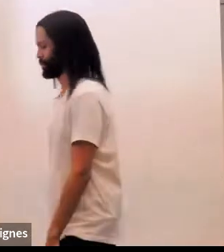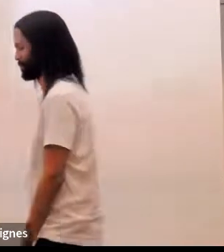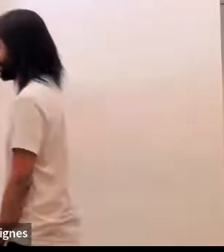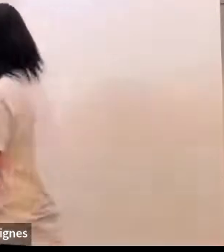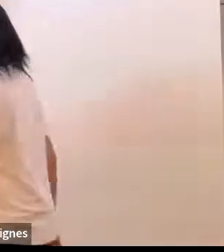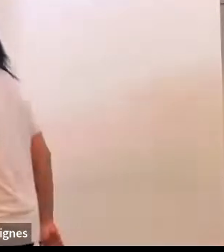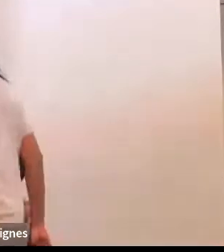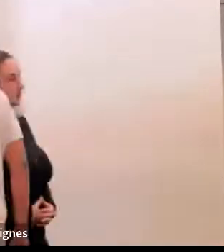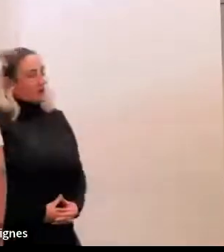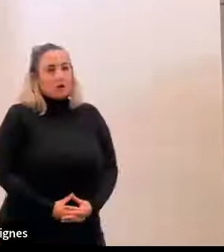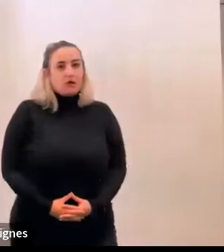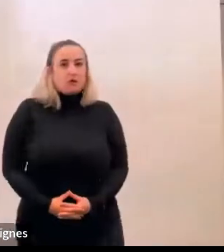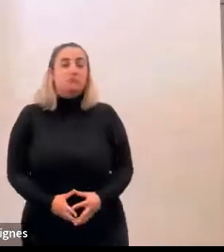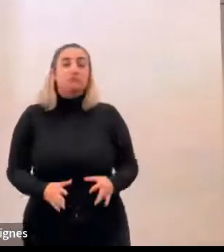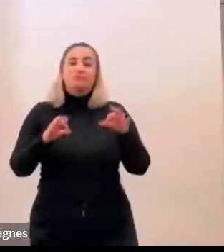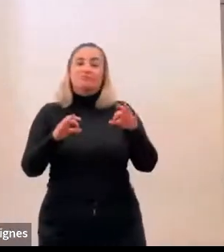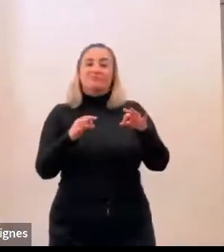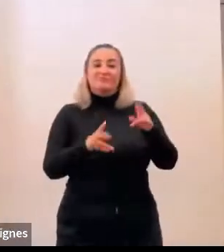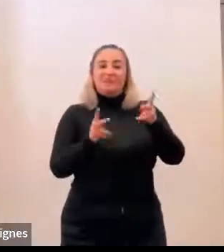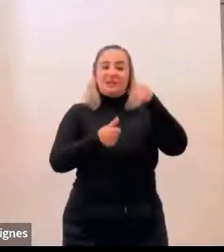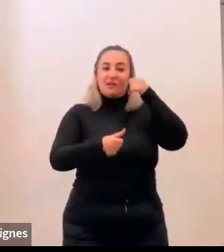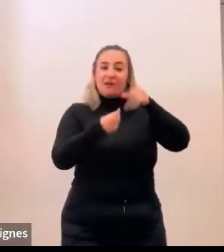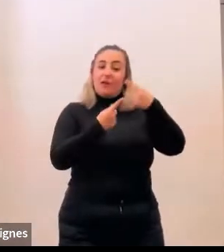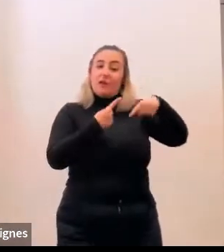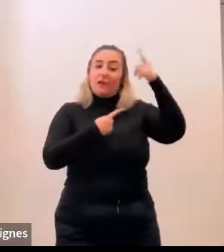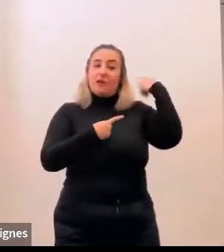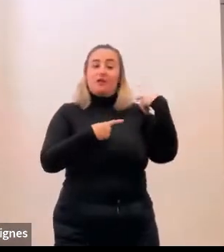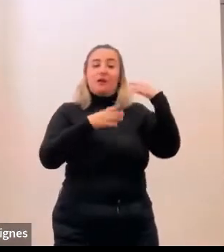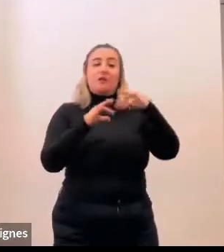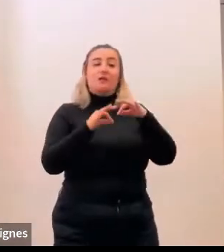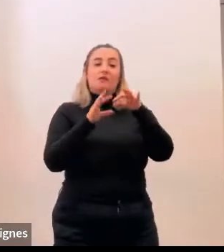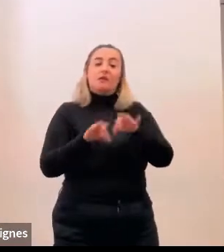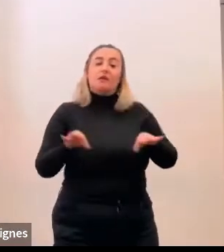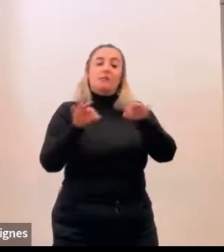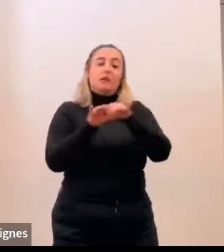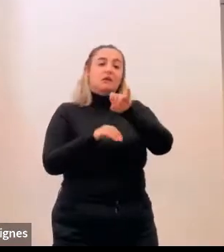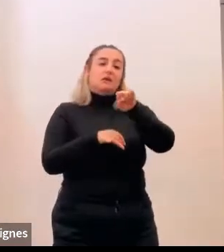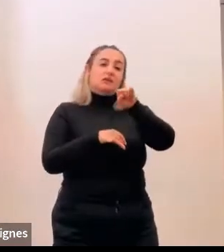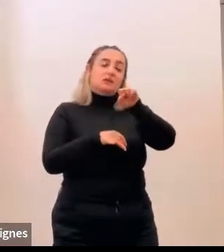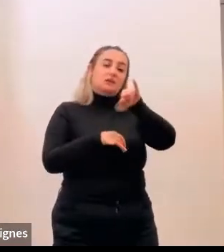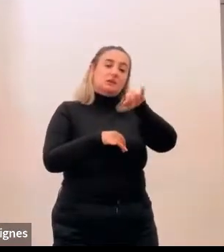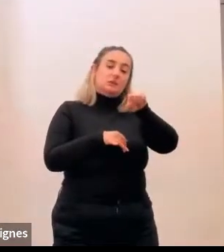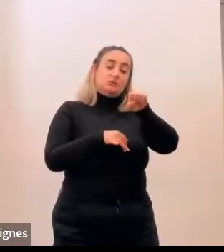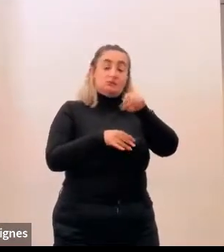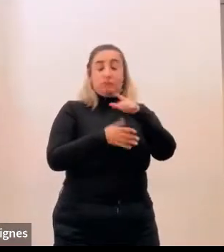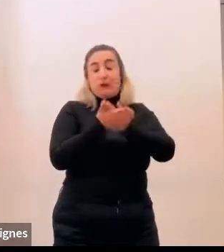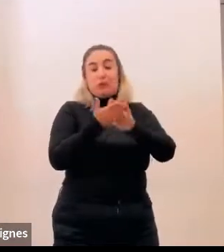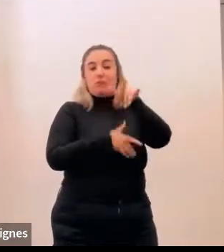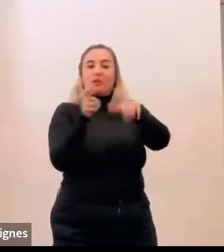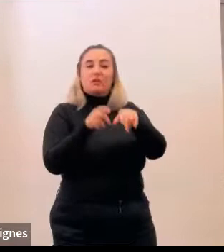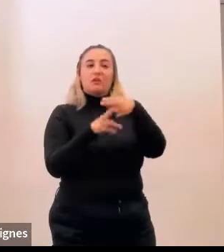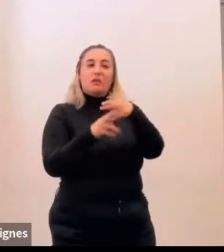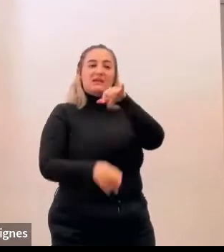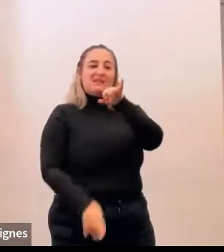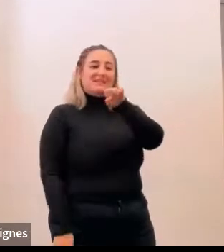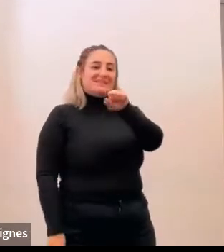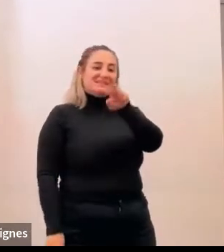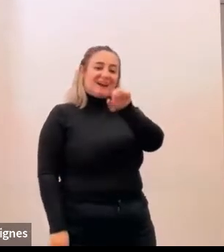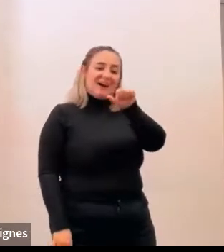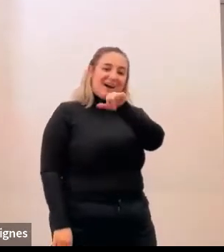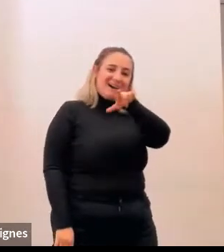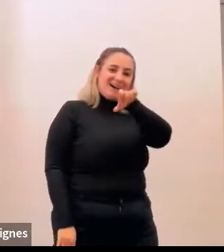avons commémoré l'an passé Israël Sylvestre à l'occasion du